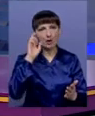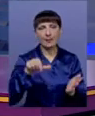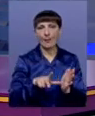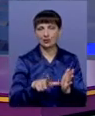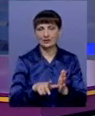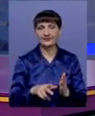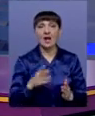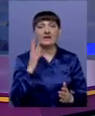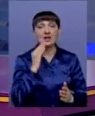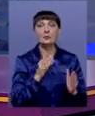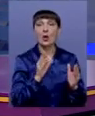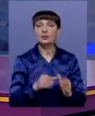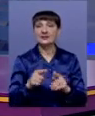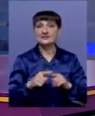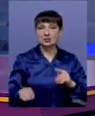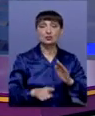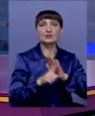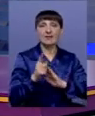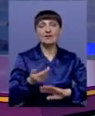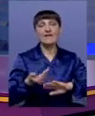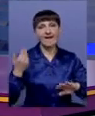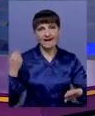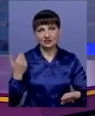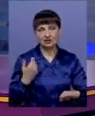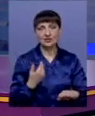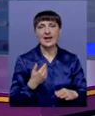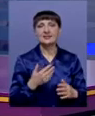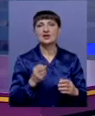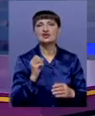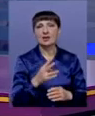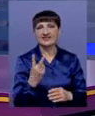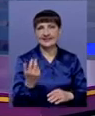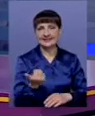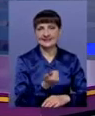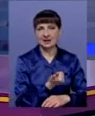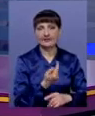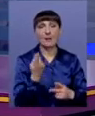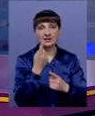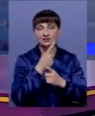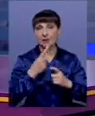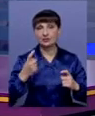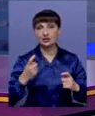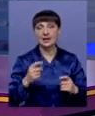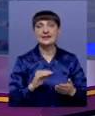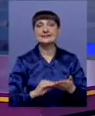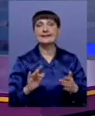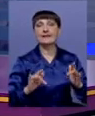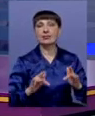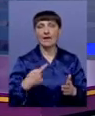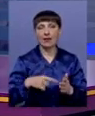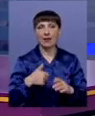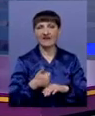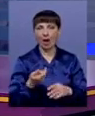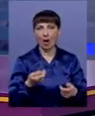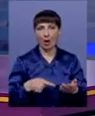Между тем, в Алматы отопительный сезон начался раньше срока на более чем 2 недели. Об этом сообщил пресс-секретарь главы города